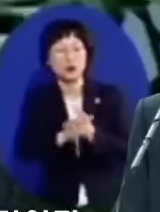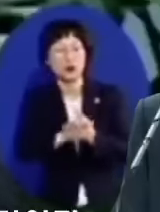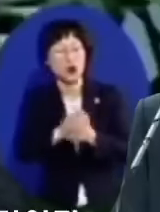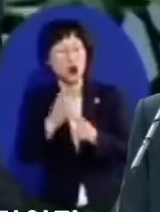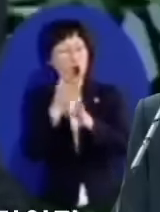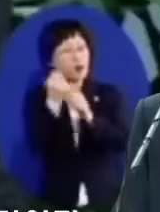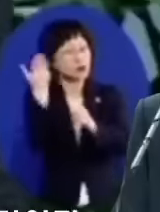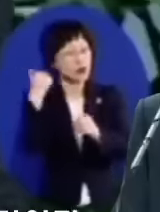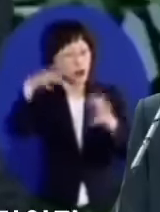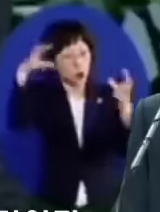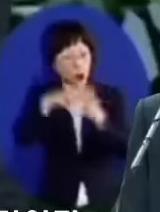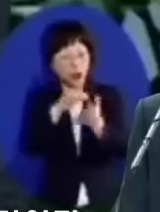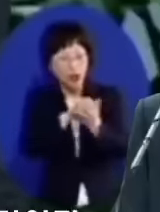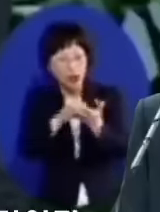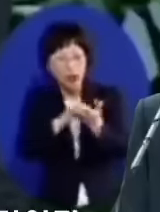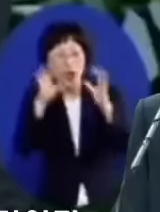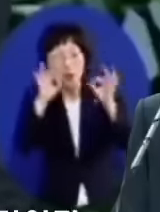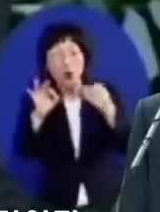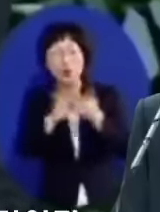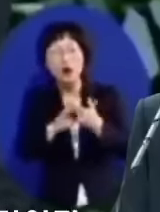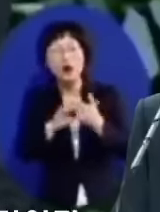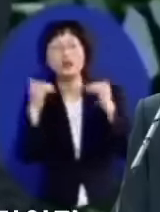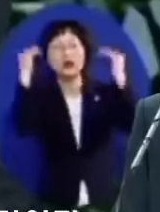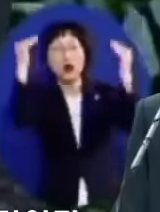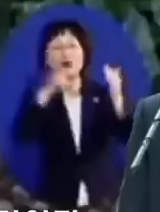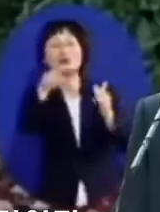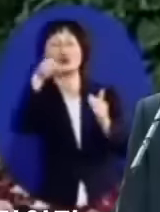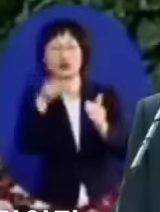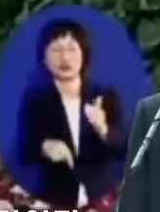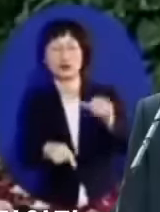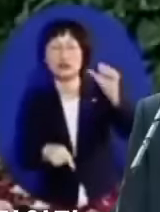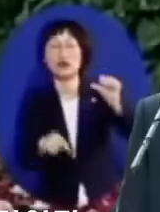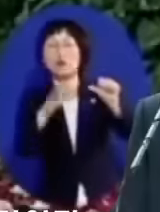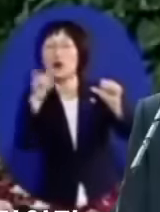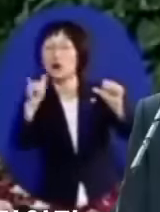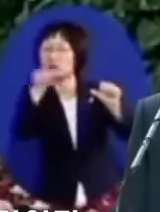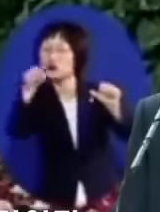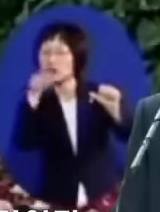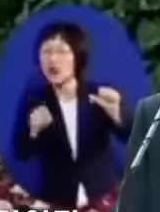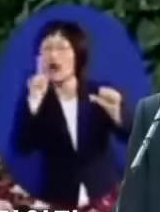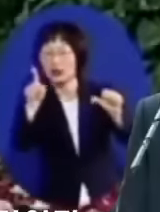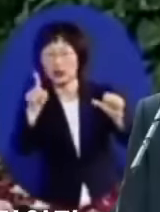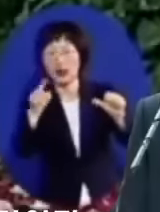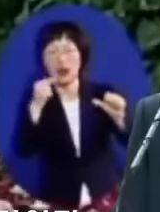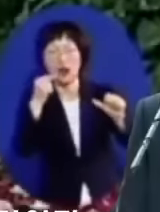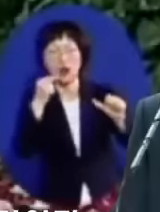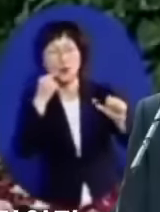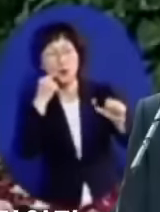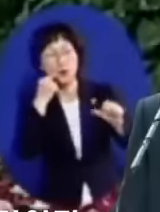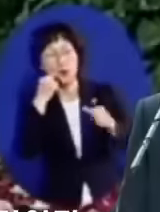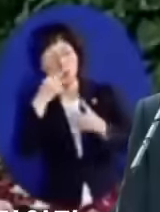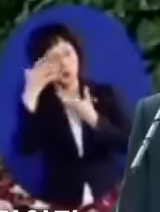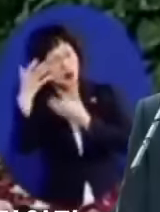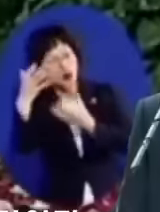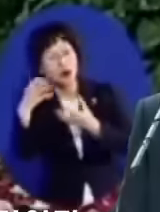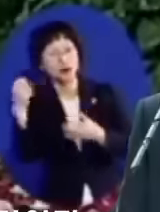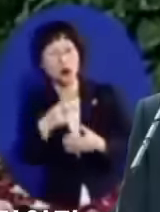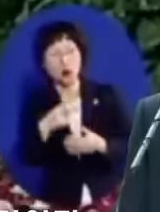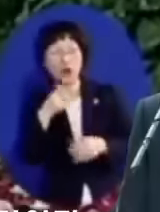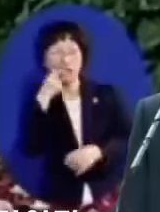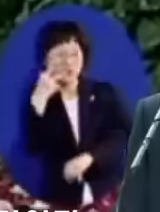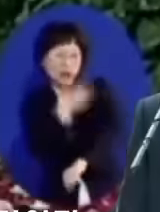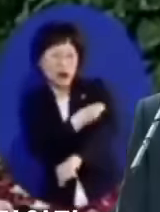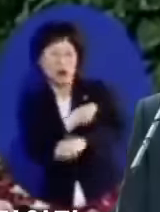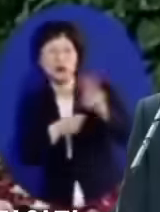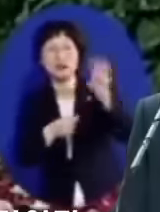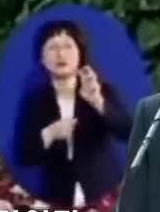의하면 우리나라의 성인 중 다섯 명 가운데 한 명이 알코올 중독자이고 마약 중독자 수가 무려 30만 명 이상이